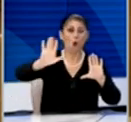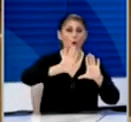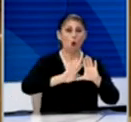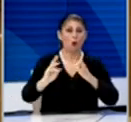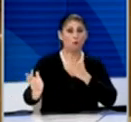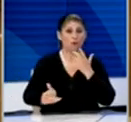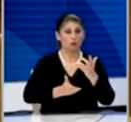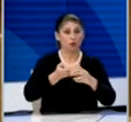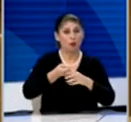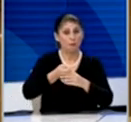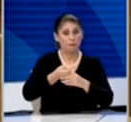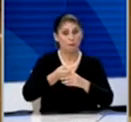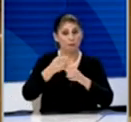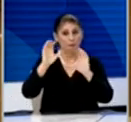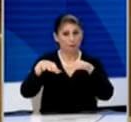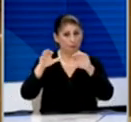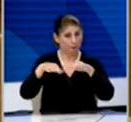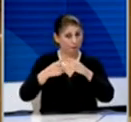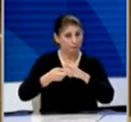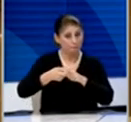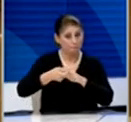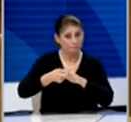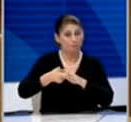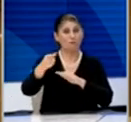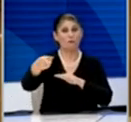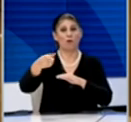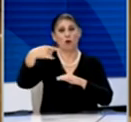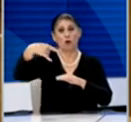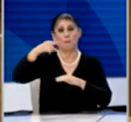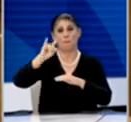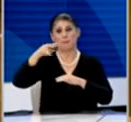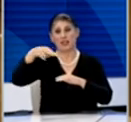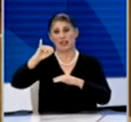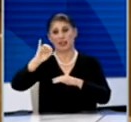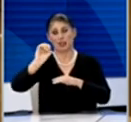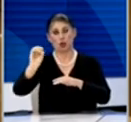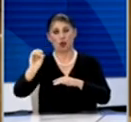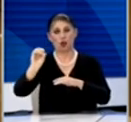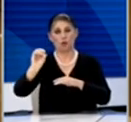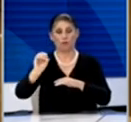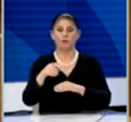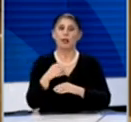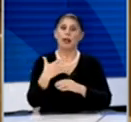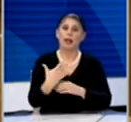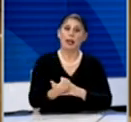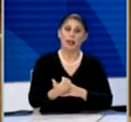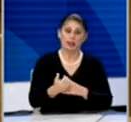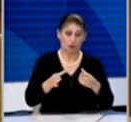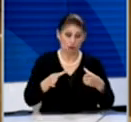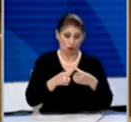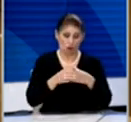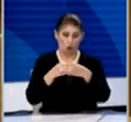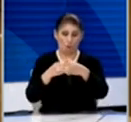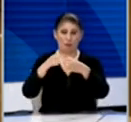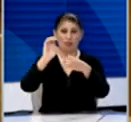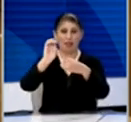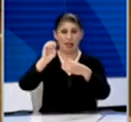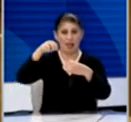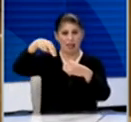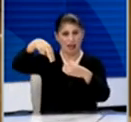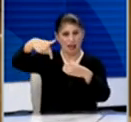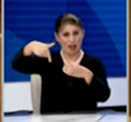σστο πήλιο στο βόλο όπου κατά το αντίστοιχο κλιμάκιο του ελγα προβληματίστηκε με όλα αυτά τα οποία είδε